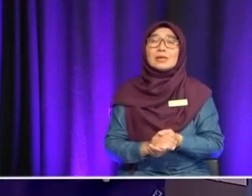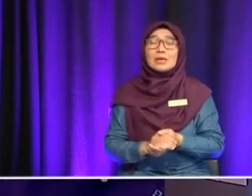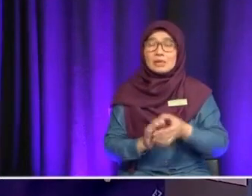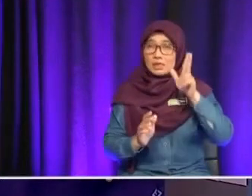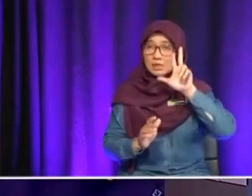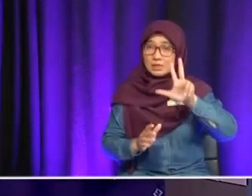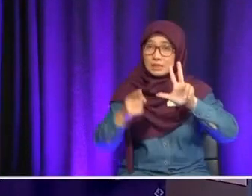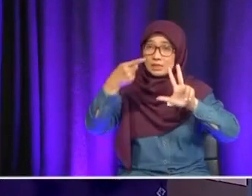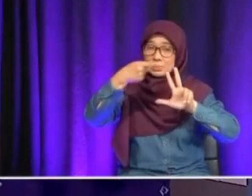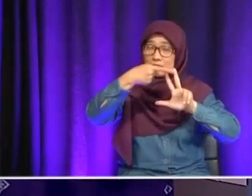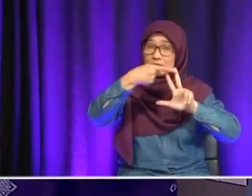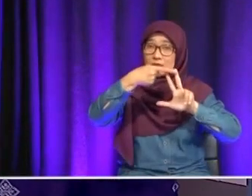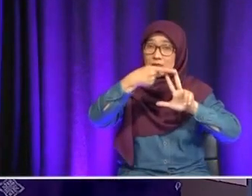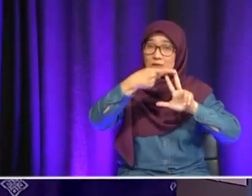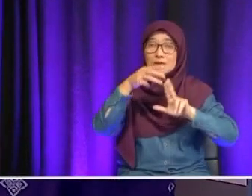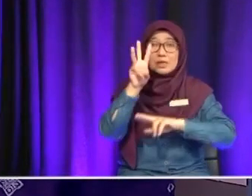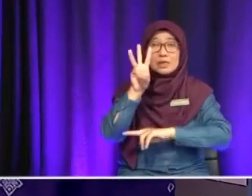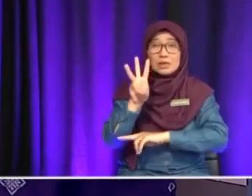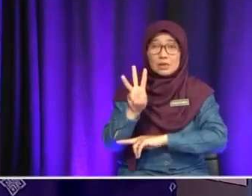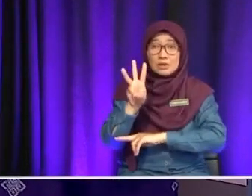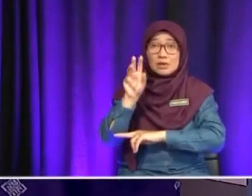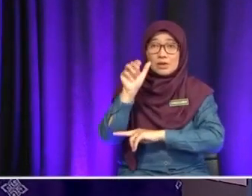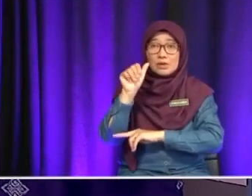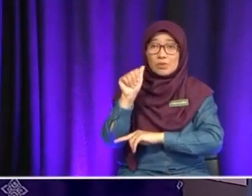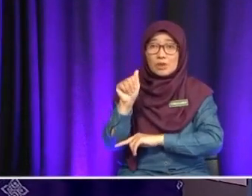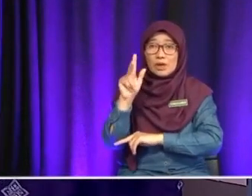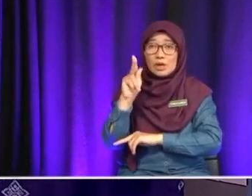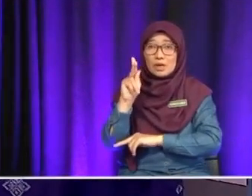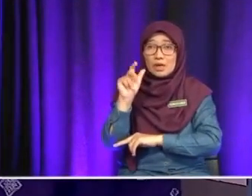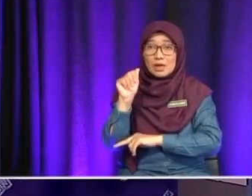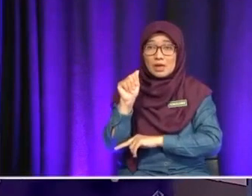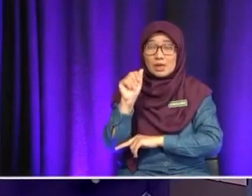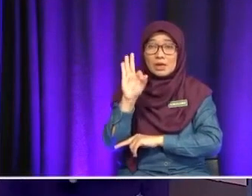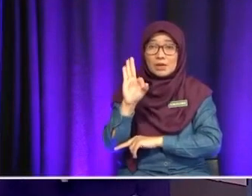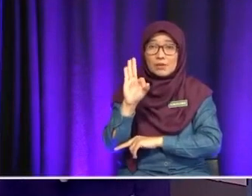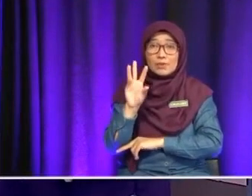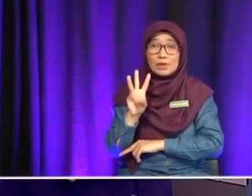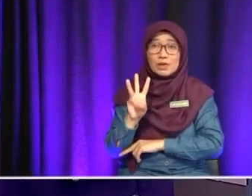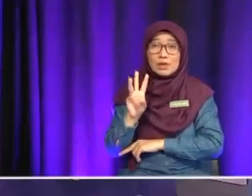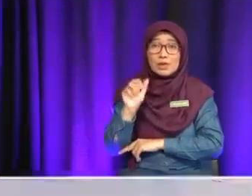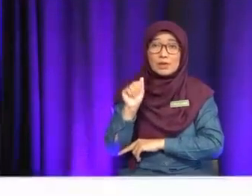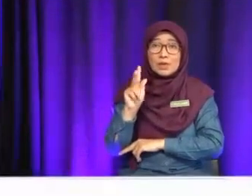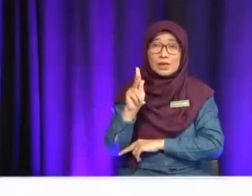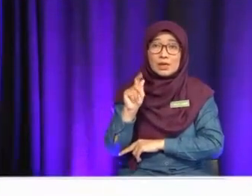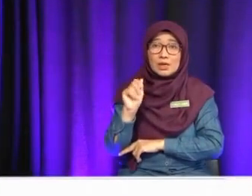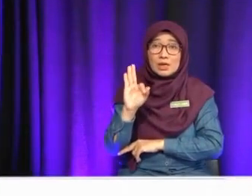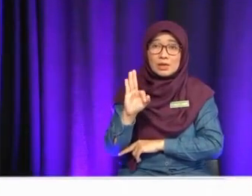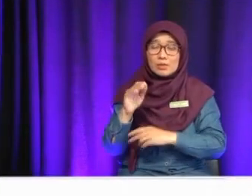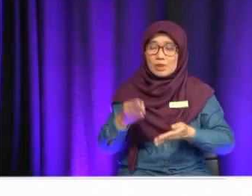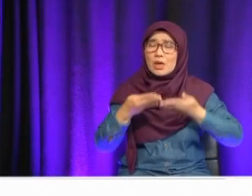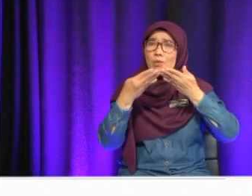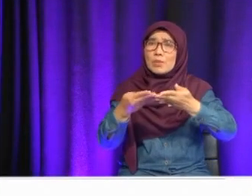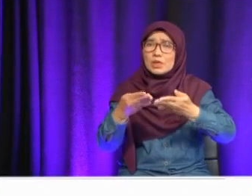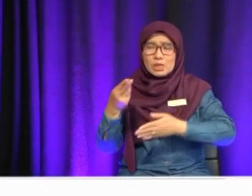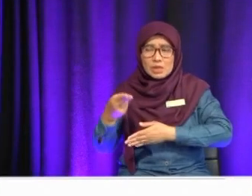yang ketiga adalah wakaf. Apakah itu wakaf? Wakaf adalah menyerahkan harta